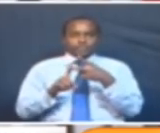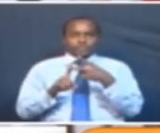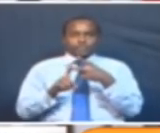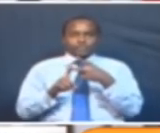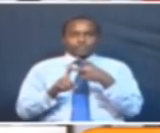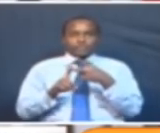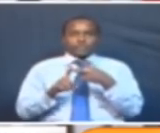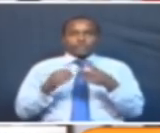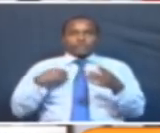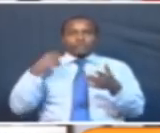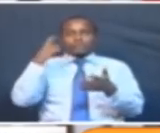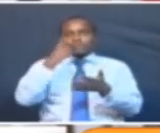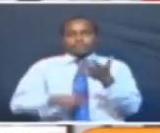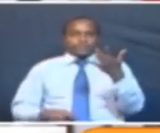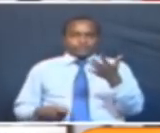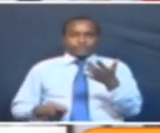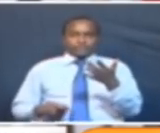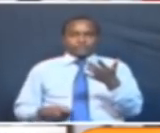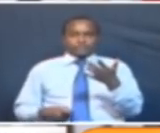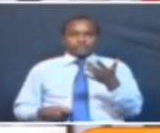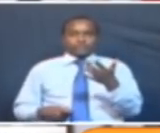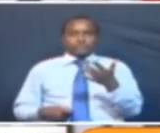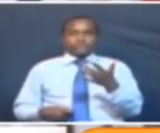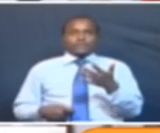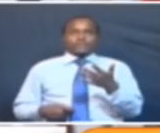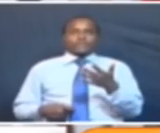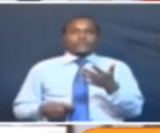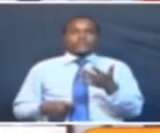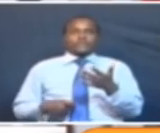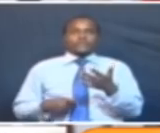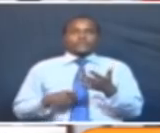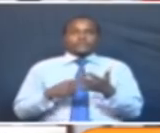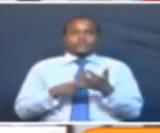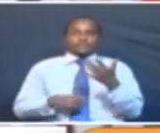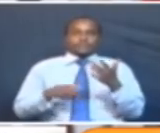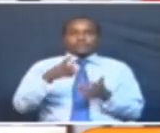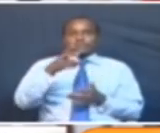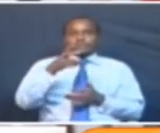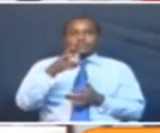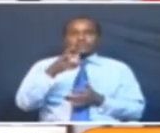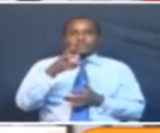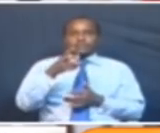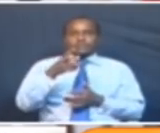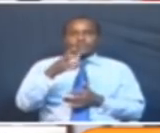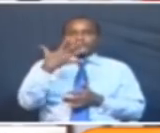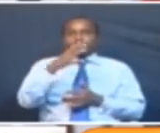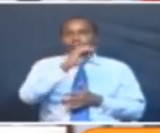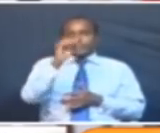there's a penalty for failure to file the returns. And the penalty is of 20%, it's of